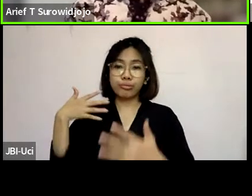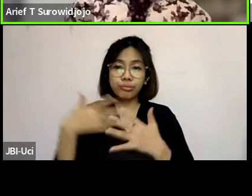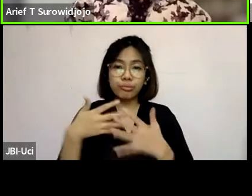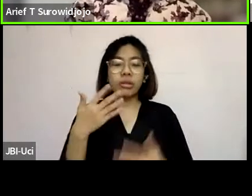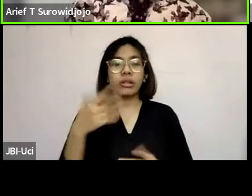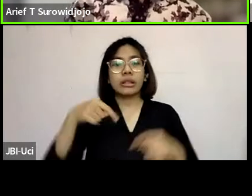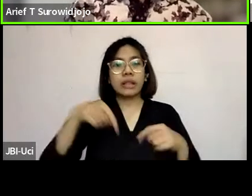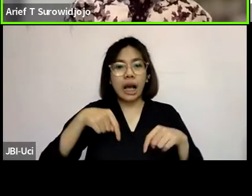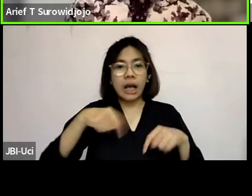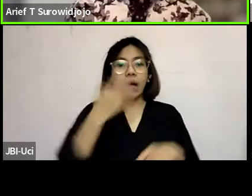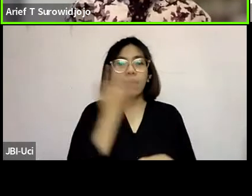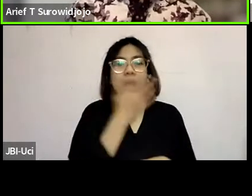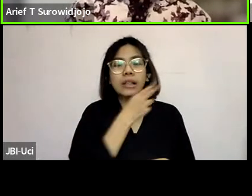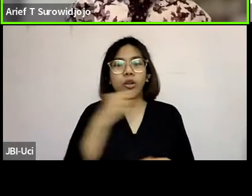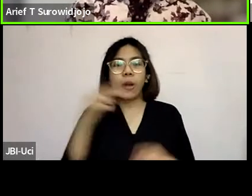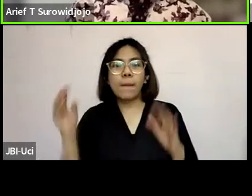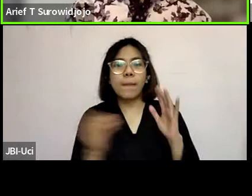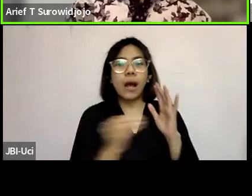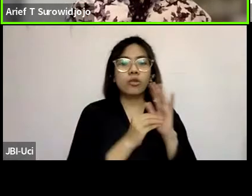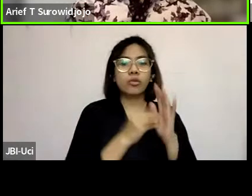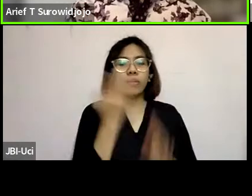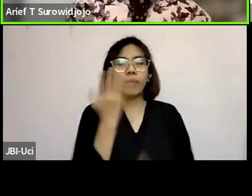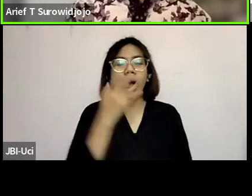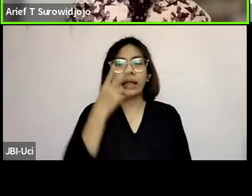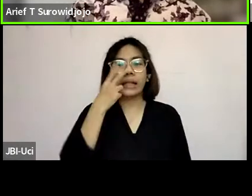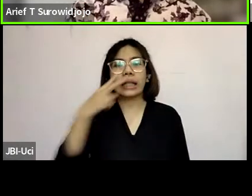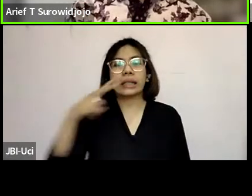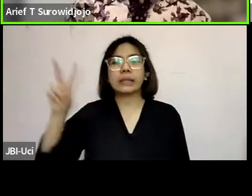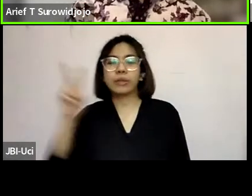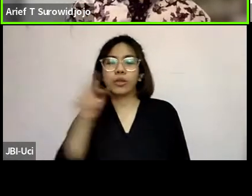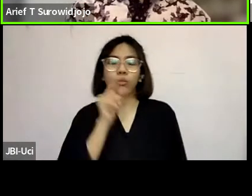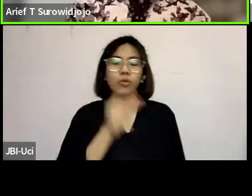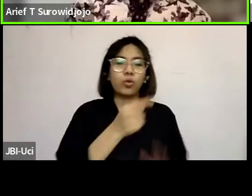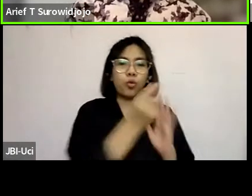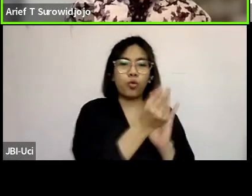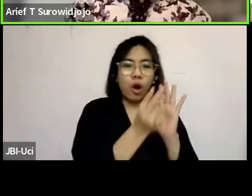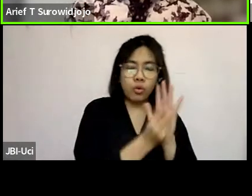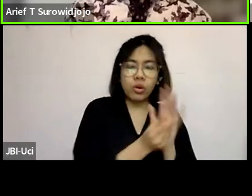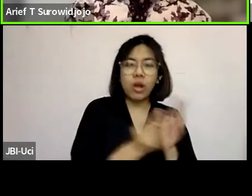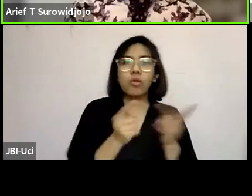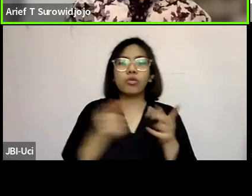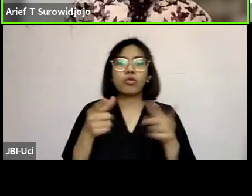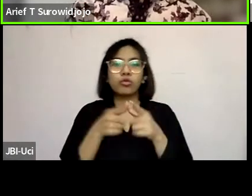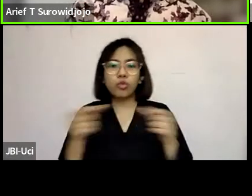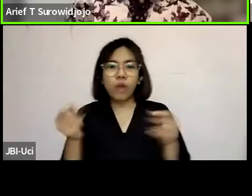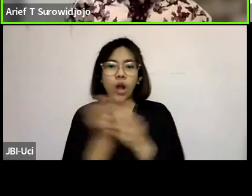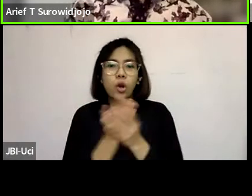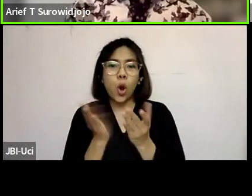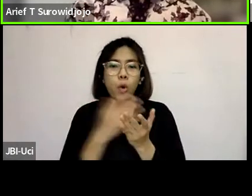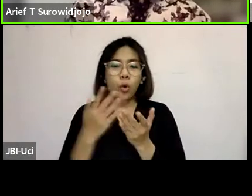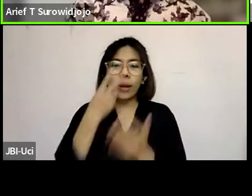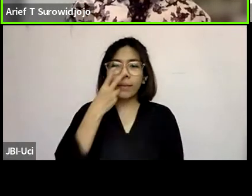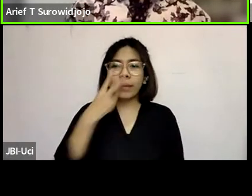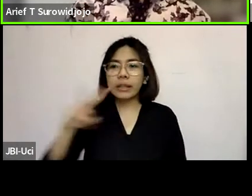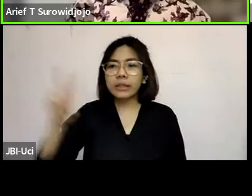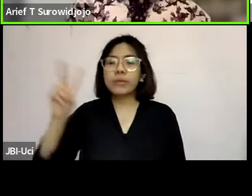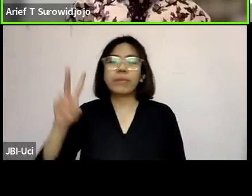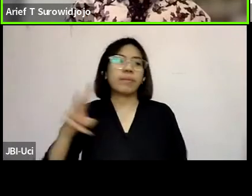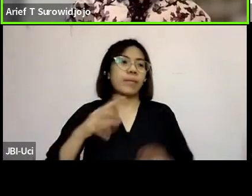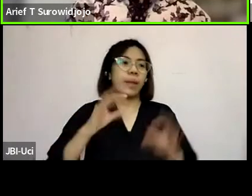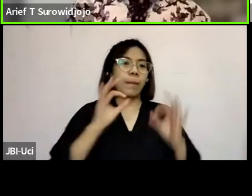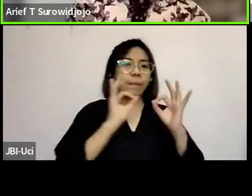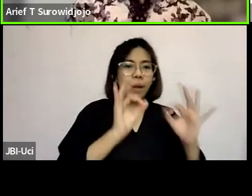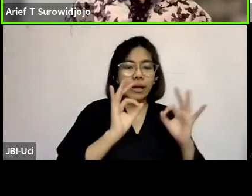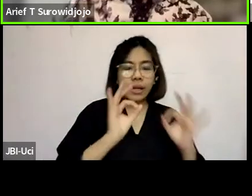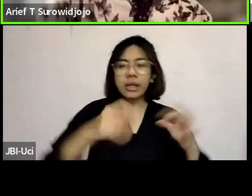dalam peraturan perundangan usang dan dokumentasi Timnas sang pendidikan dalam bisnis dan semua